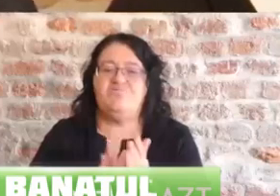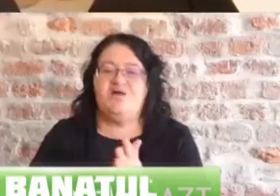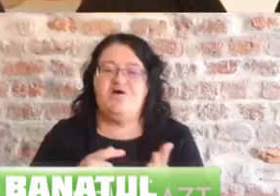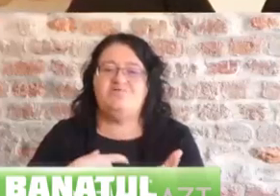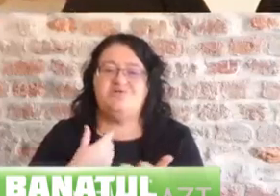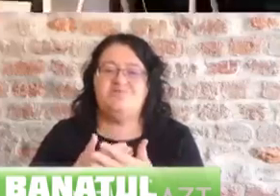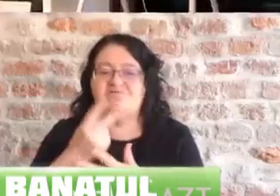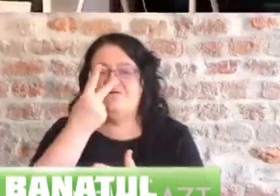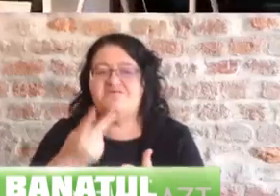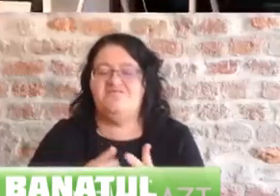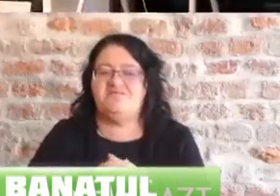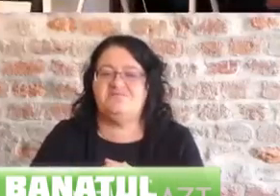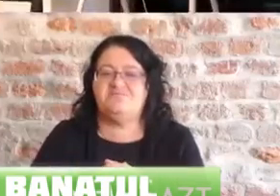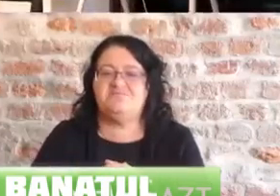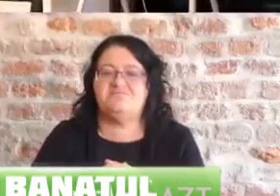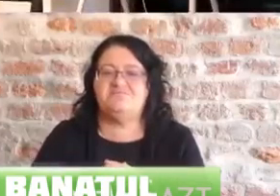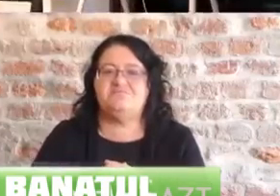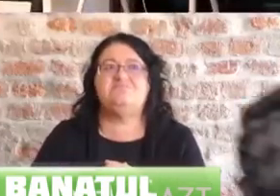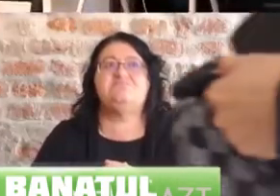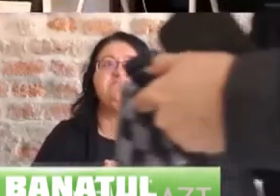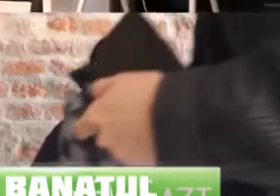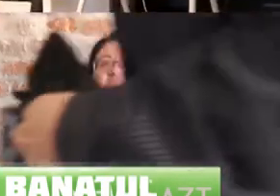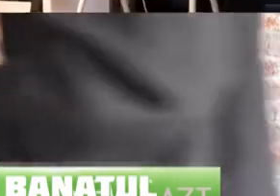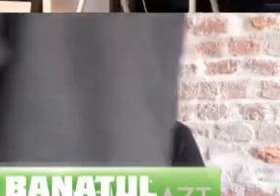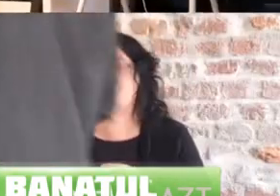doar pentru echipă, că nu sunt aici.